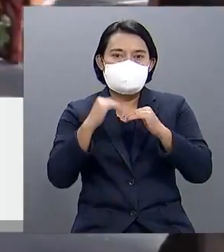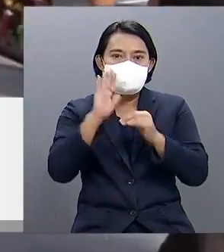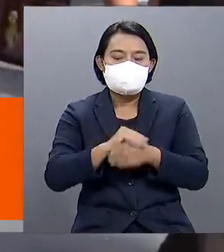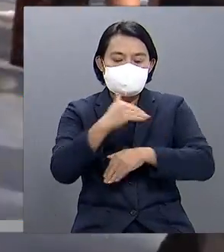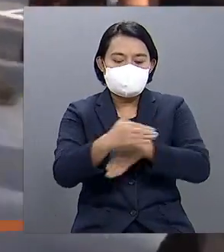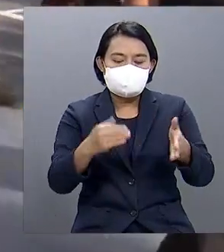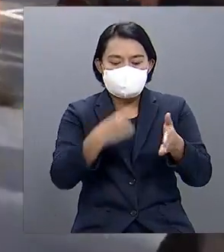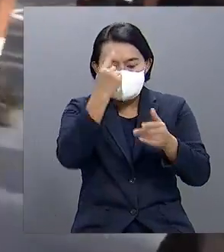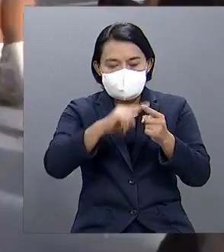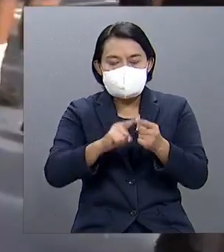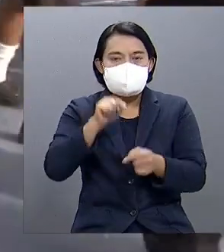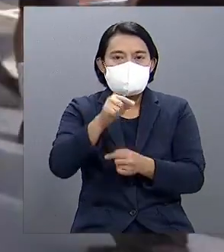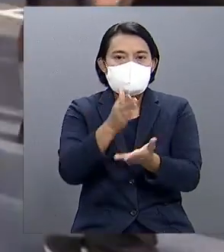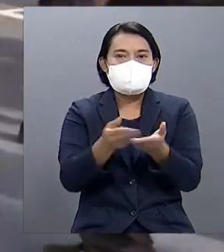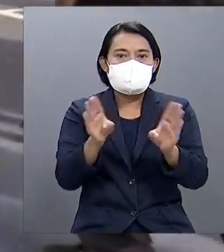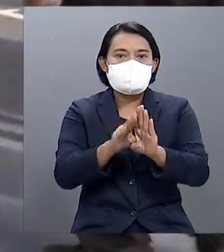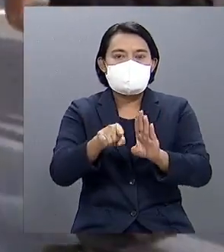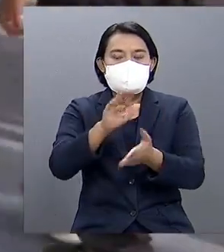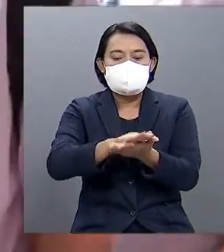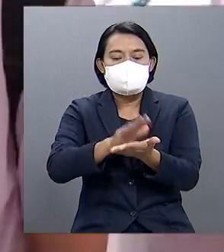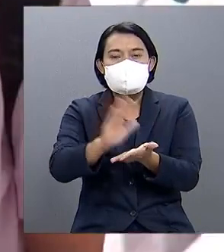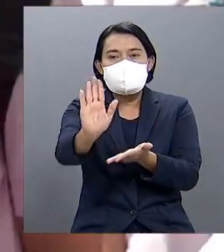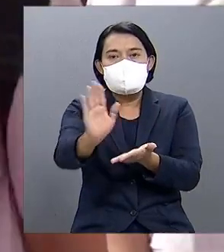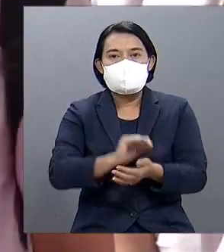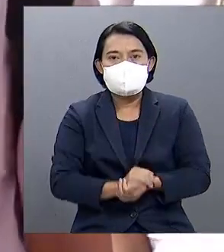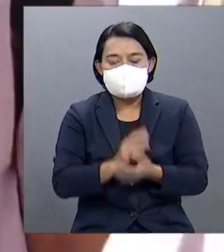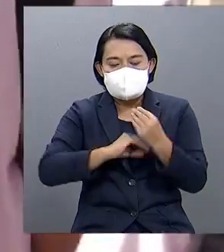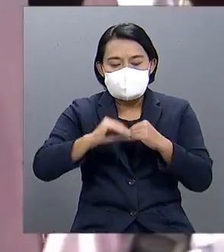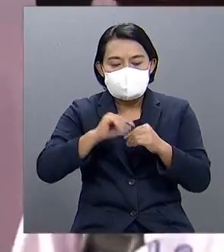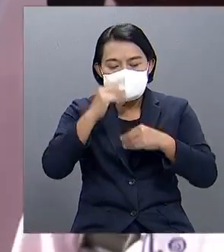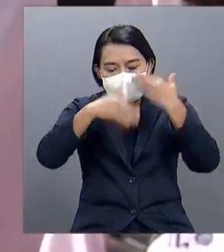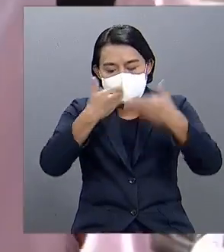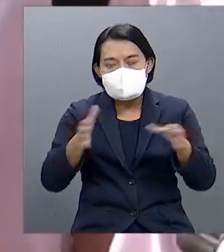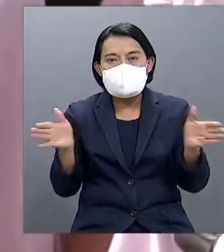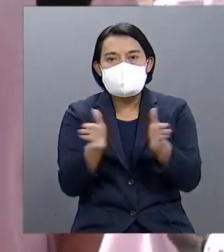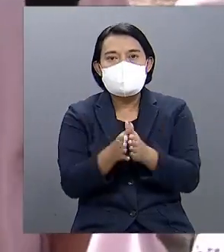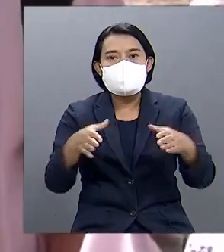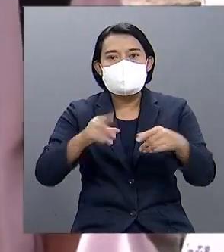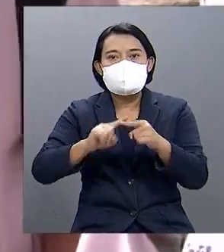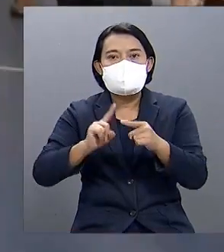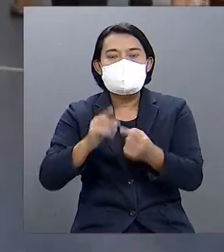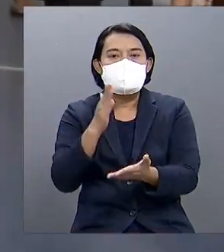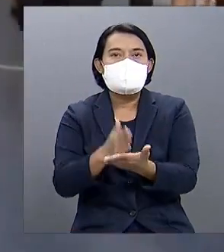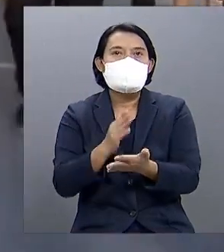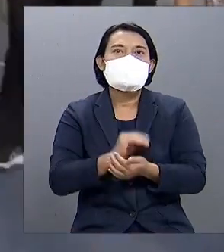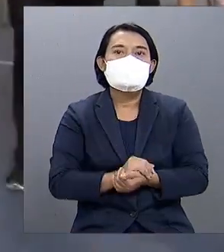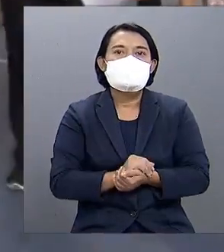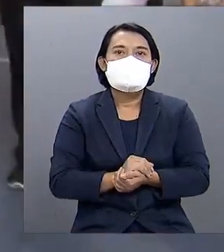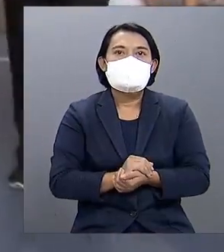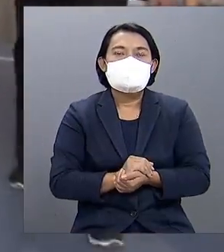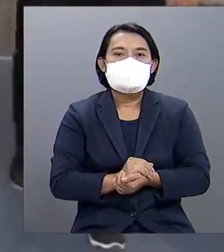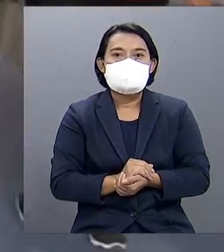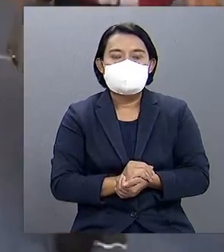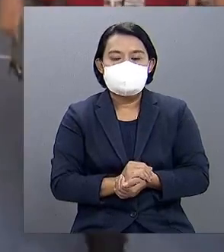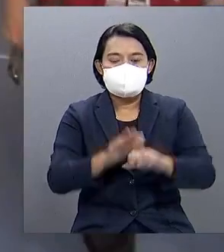ปิดทั้งโรงเรียนเช่นกันค่ะแต่ว่าให้เพิ่มก็คืองดกิจกรรมรวมกลุ่มทุกกิจกรรมส่วนในกรณีที่พบเด็กติดเชื้อเป็นคลัสเ